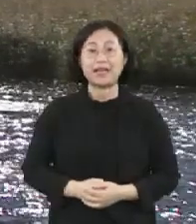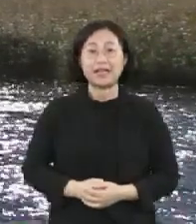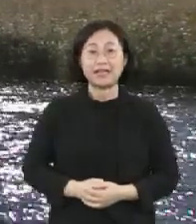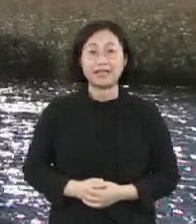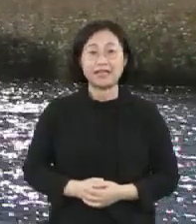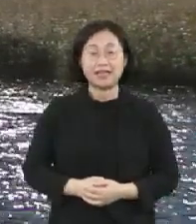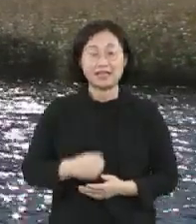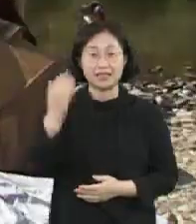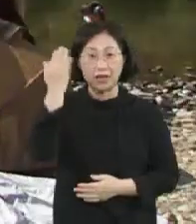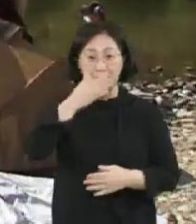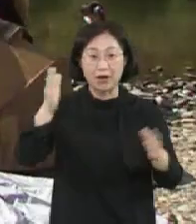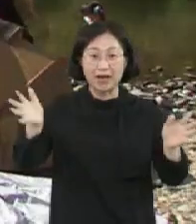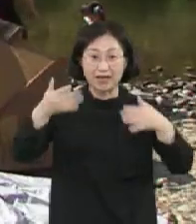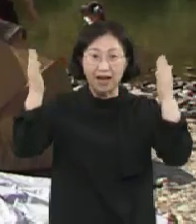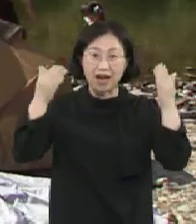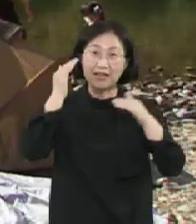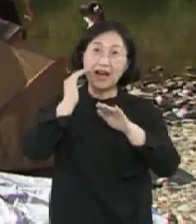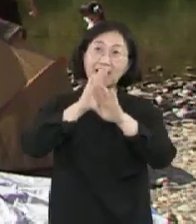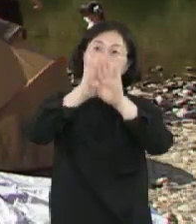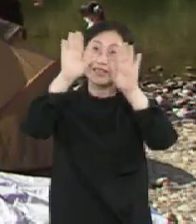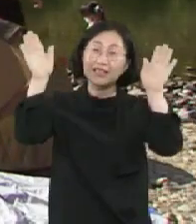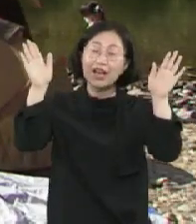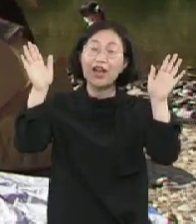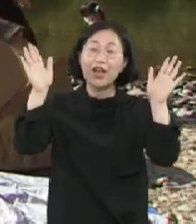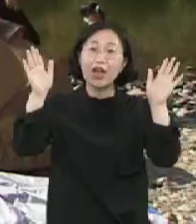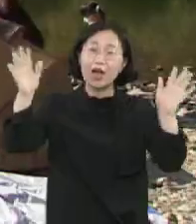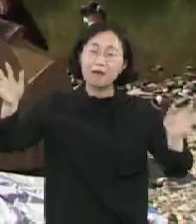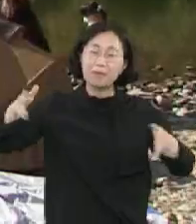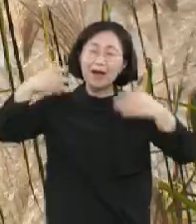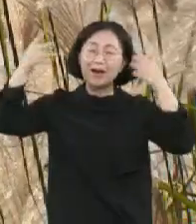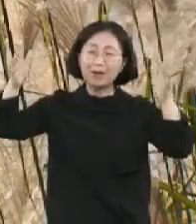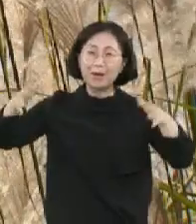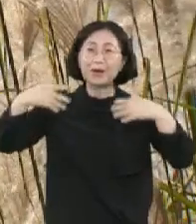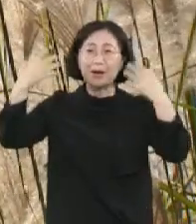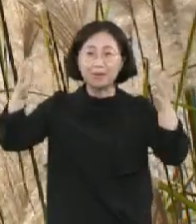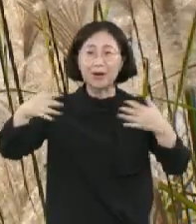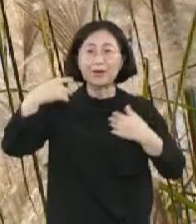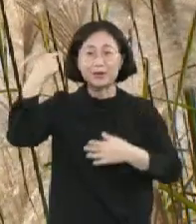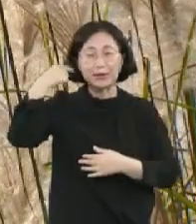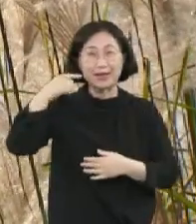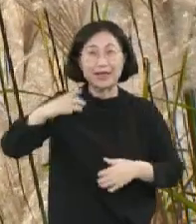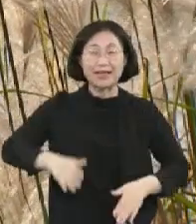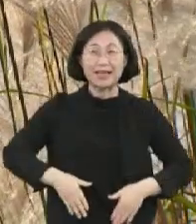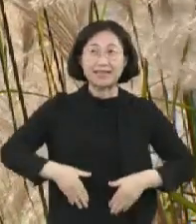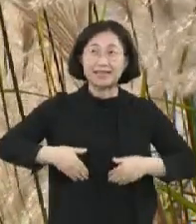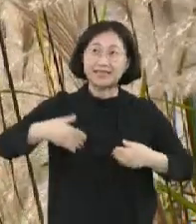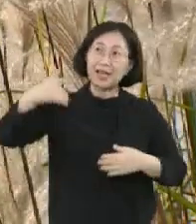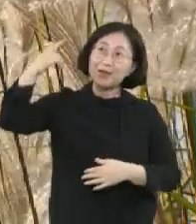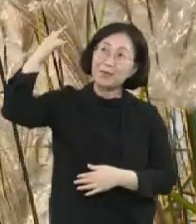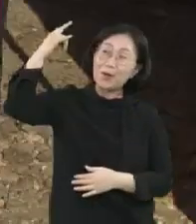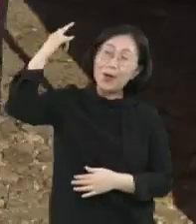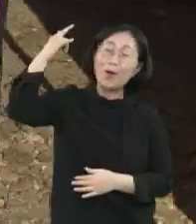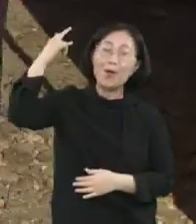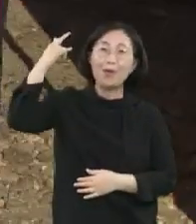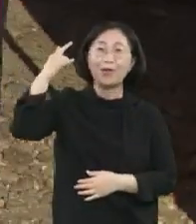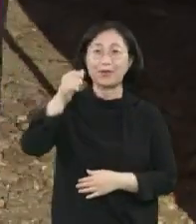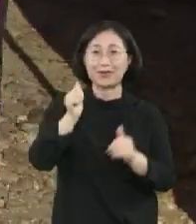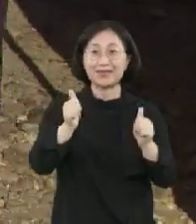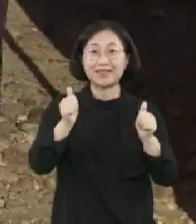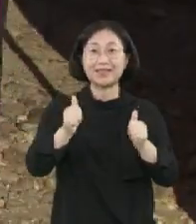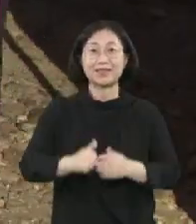청명한 가을 하늘 아래 푸른숲 사이사이로 불어오는 가을바람과 따스한 햇볕이 한 폭의 수목화를